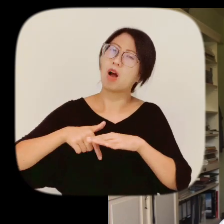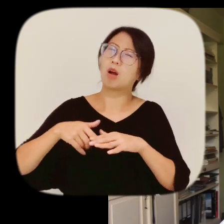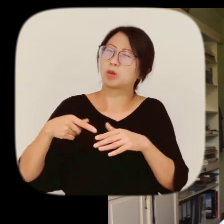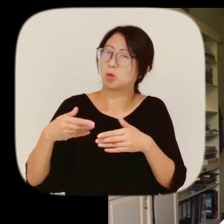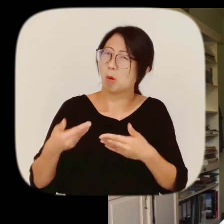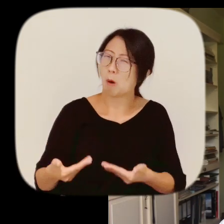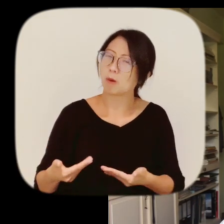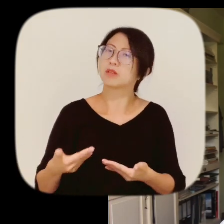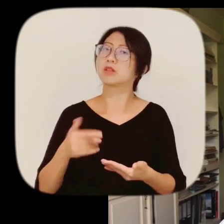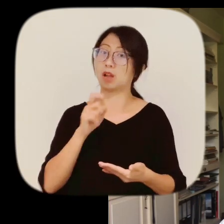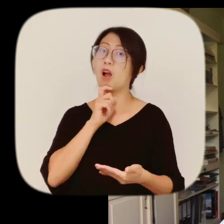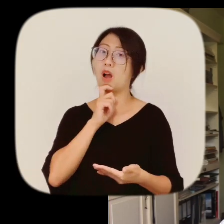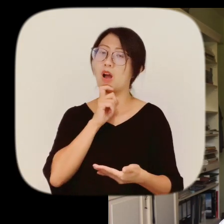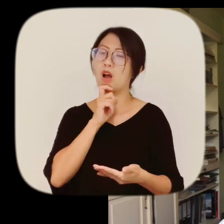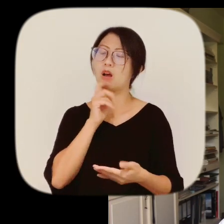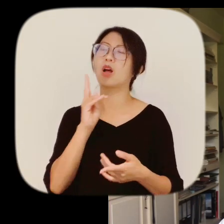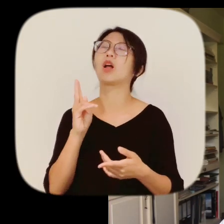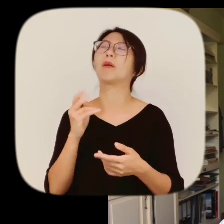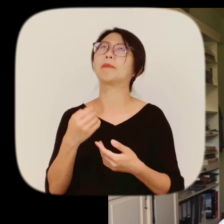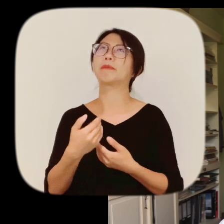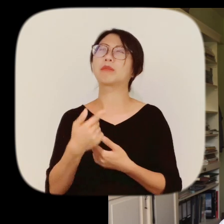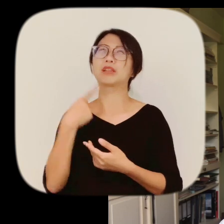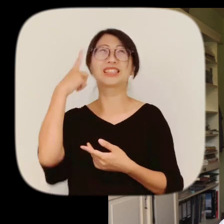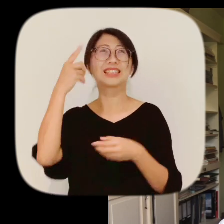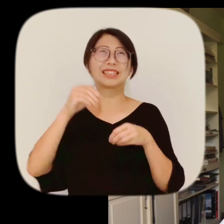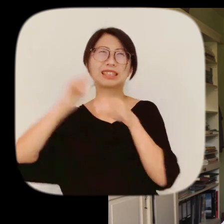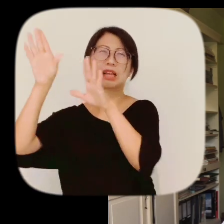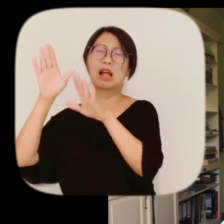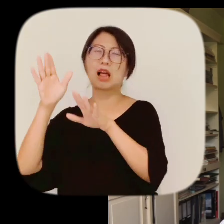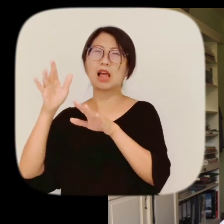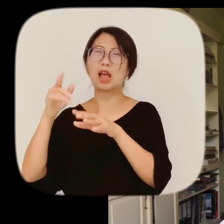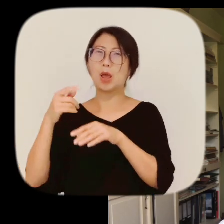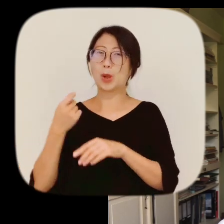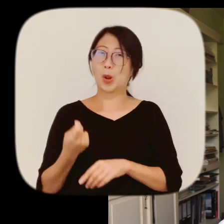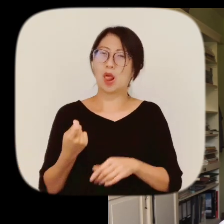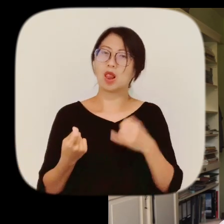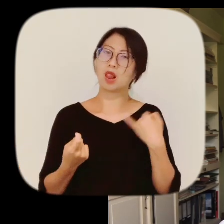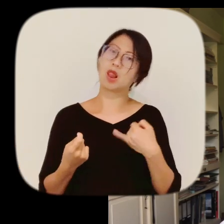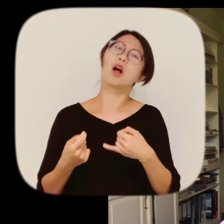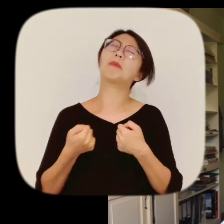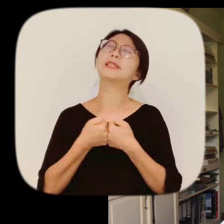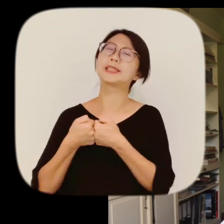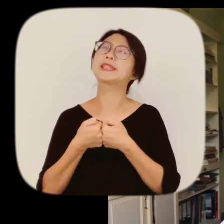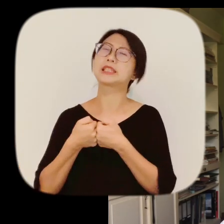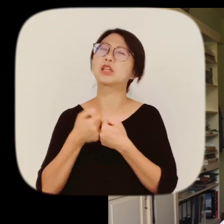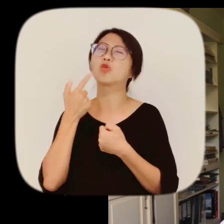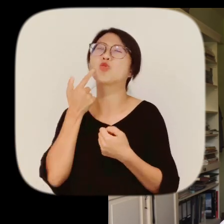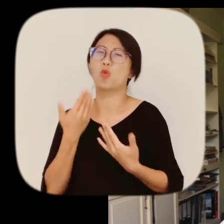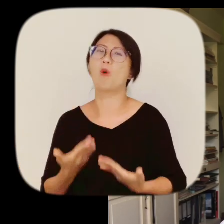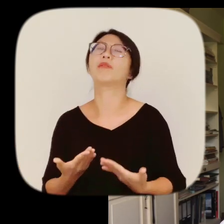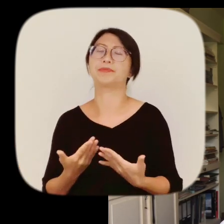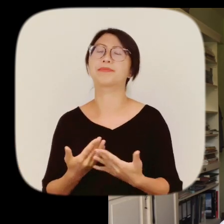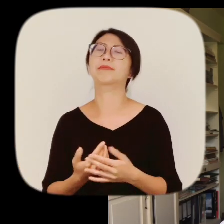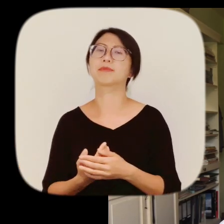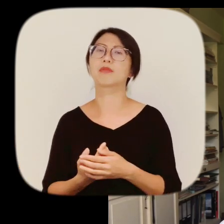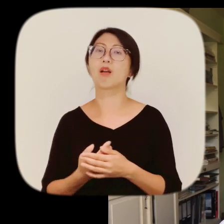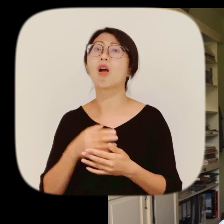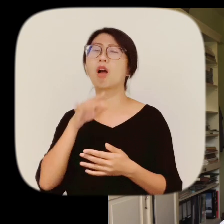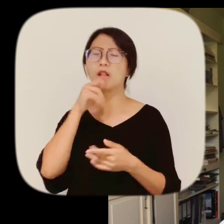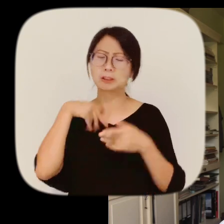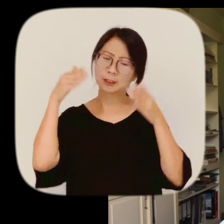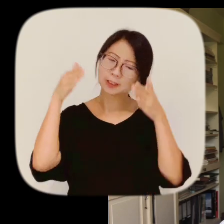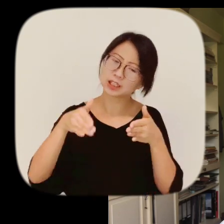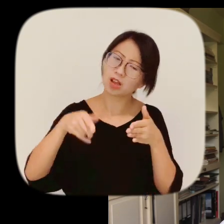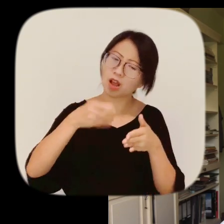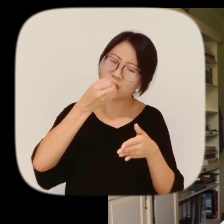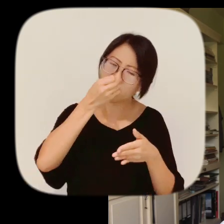你会发觉这种就会有一个很大的挣扎就像Thomas要挣扎这件事一样就是你投